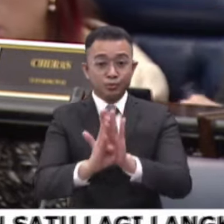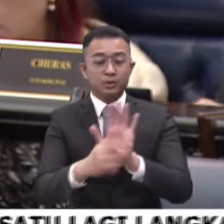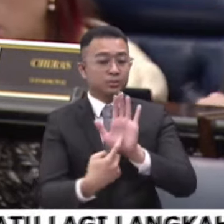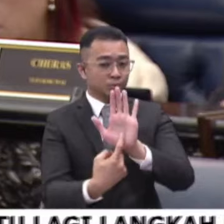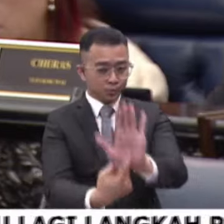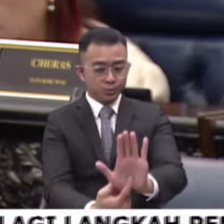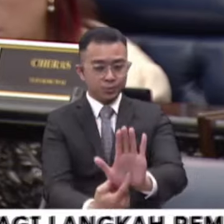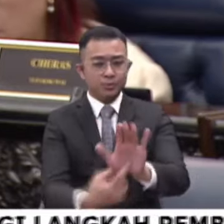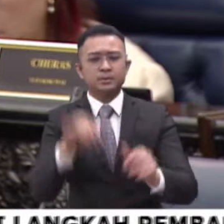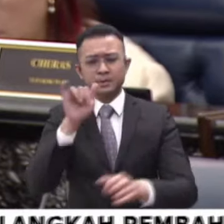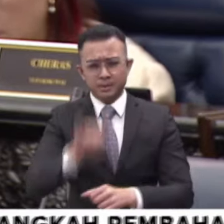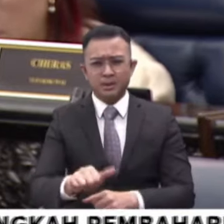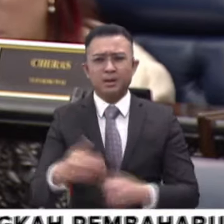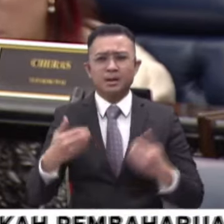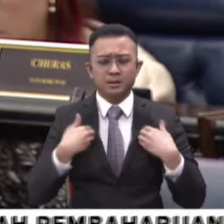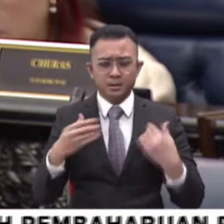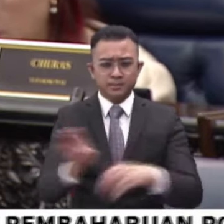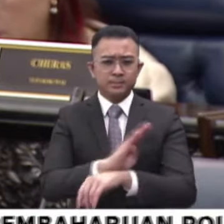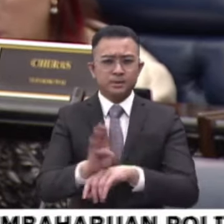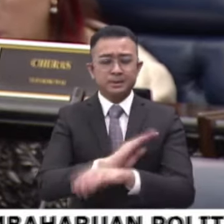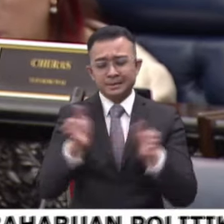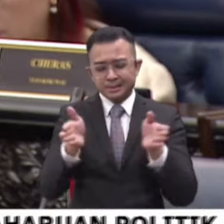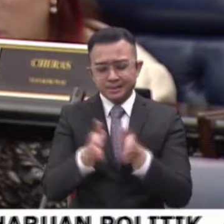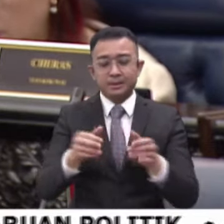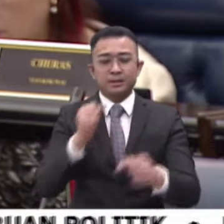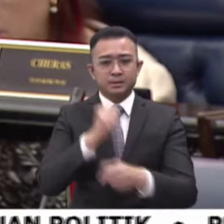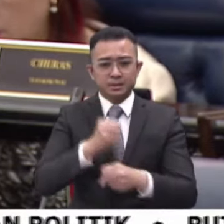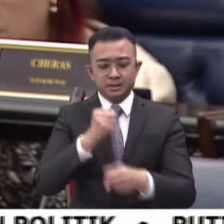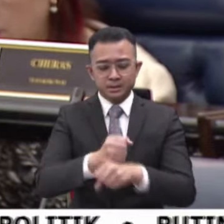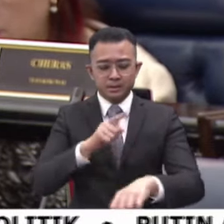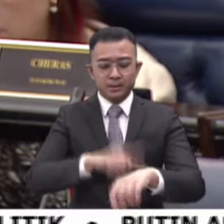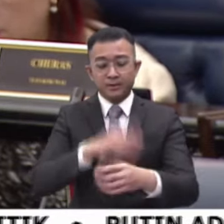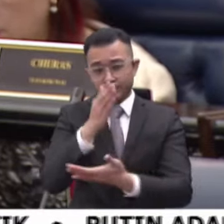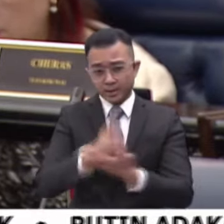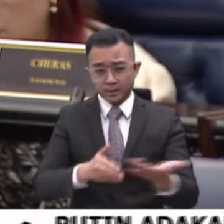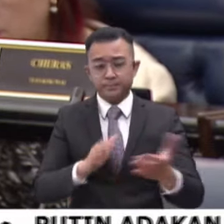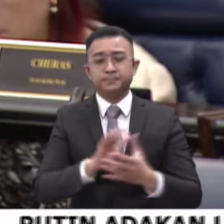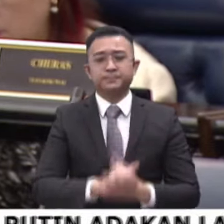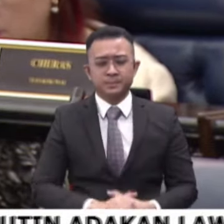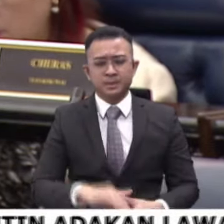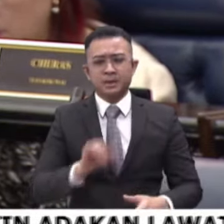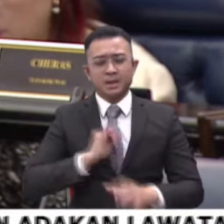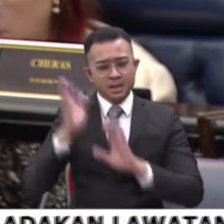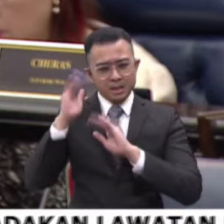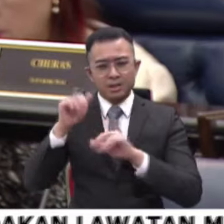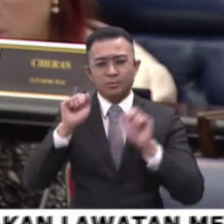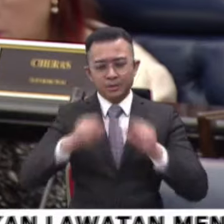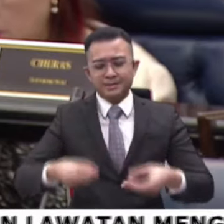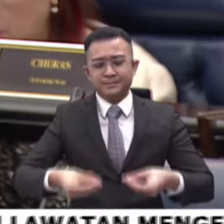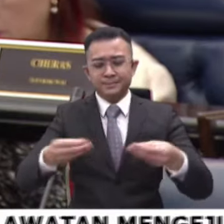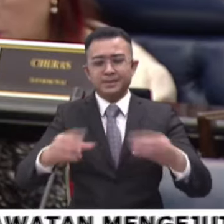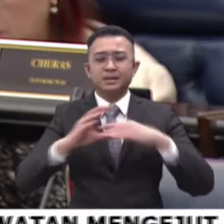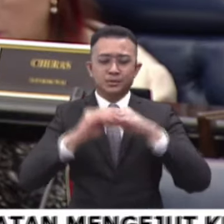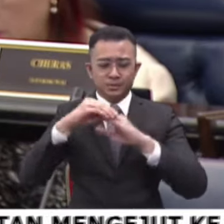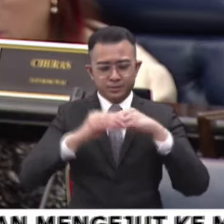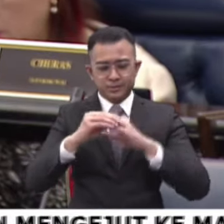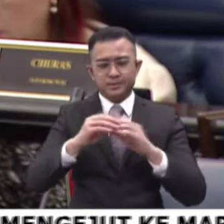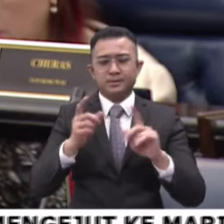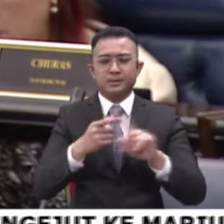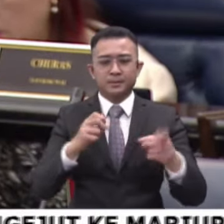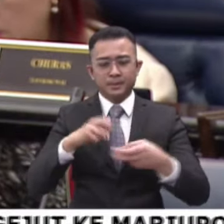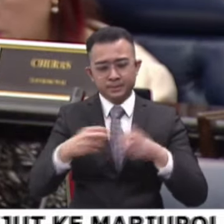ditunjukkan bahawa mereka merupakan usahawan kecil bekerja separuh masa, saya berharap golongan ini dapat diberikan kelonggaran daripada